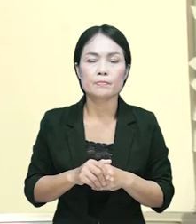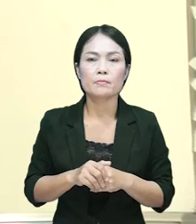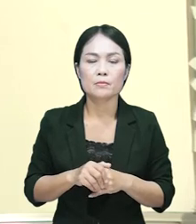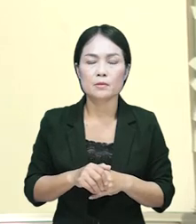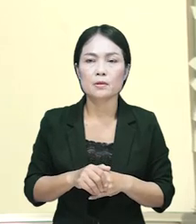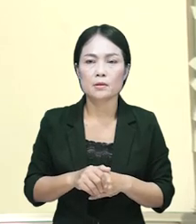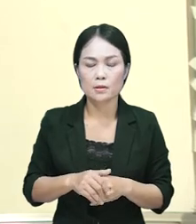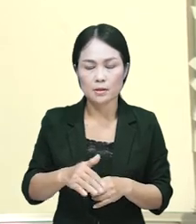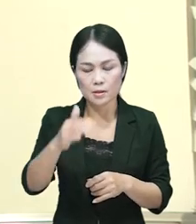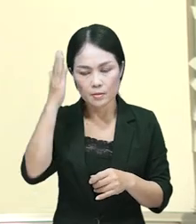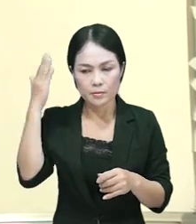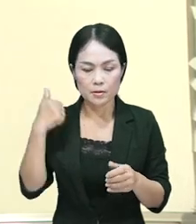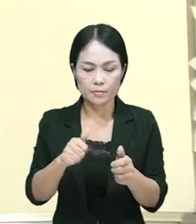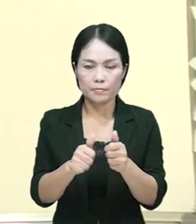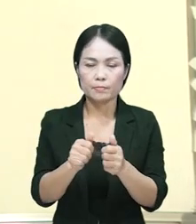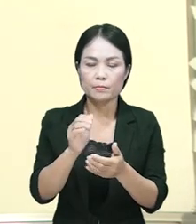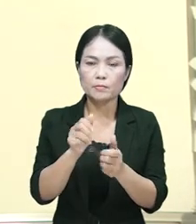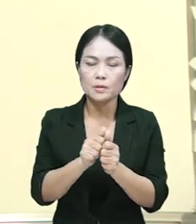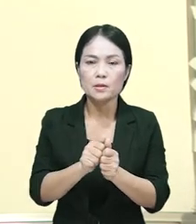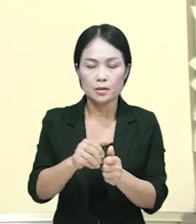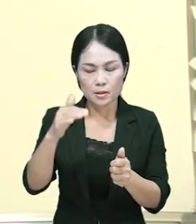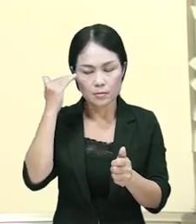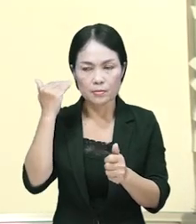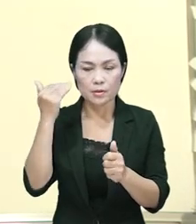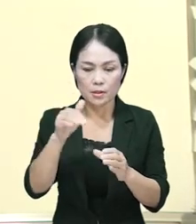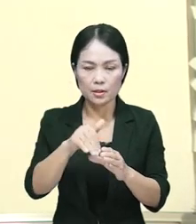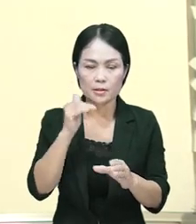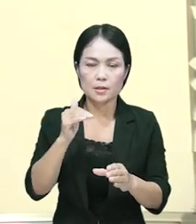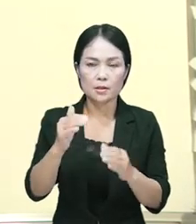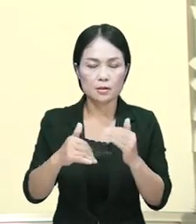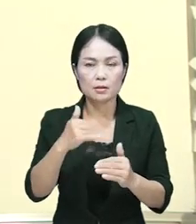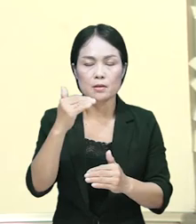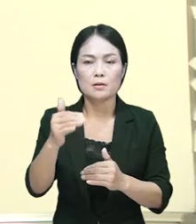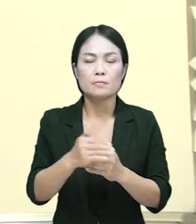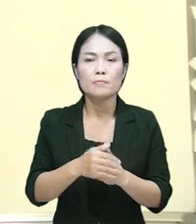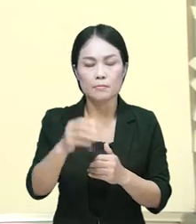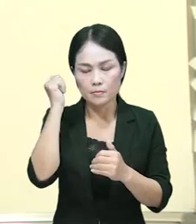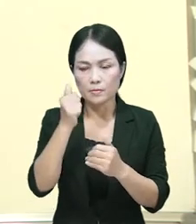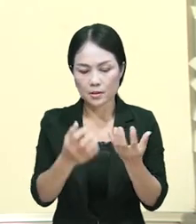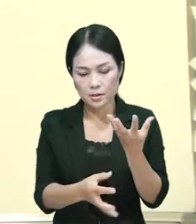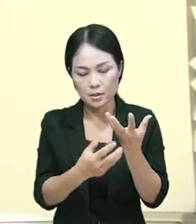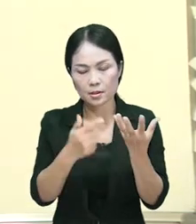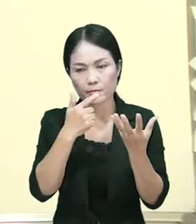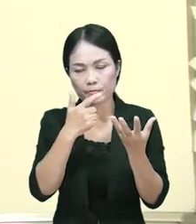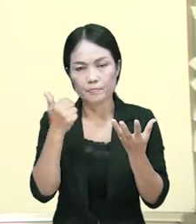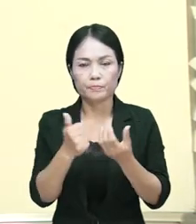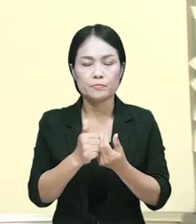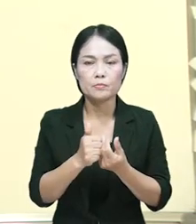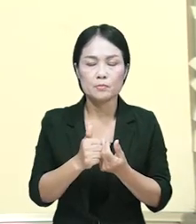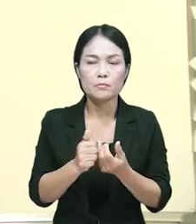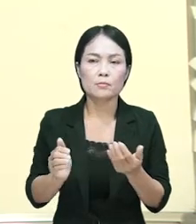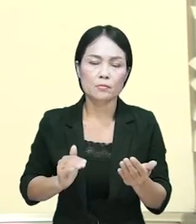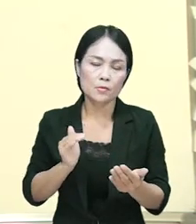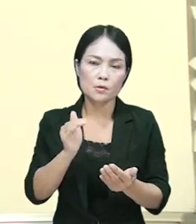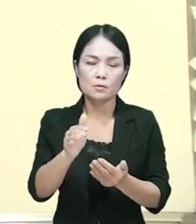ឯប្រពន្ធដឹងថាប្តីចេញទៅបាត់នឹកដល់សម្លឆ្ងាញ់ក៏ស្ទុះ